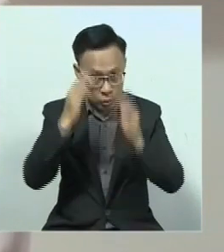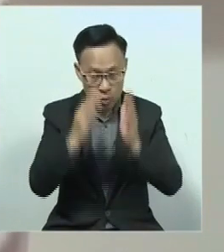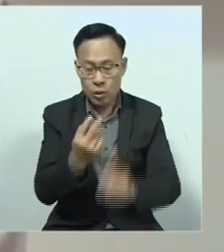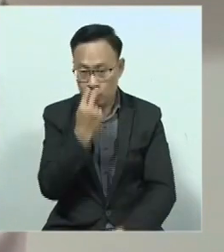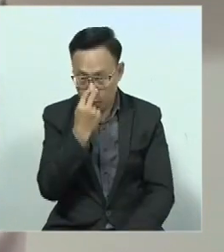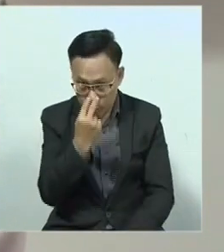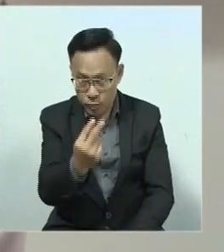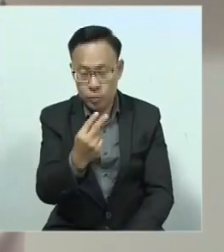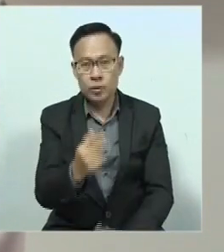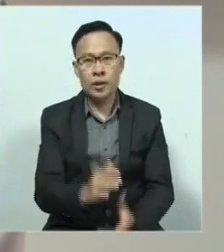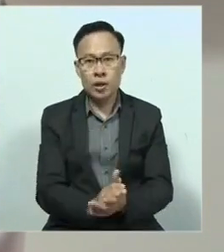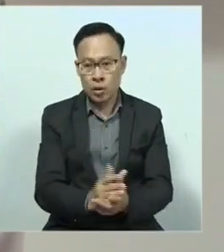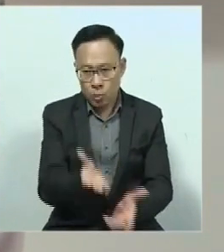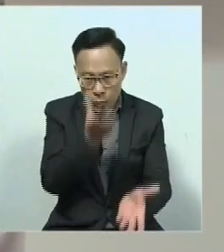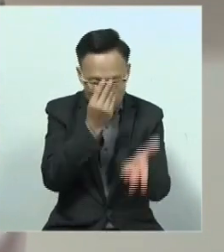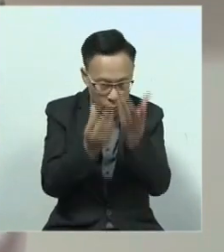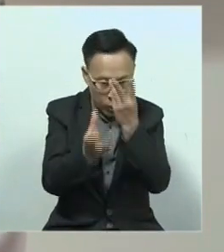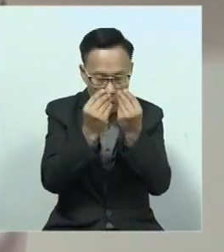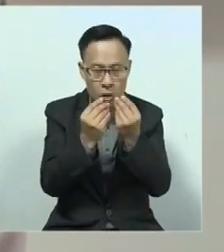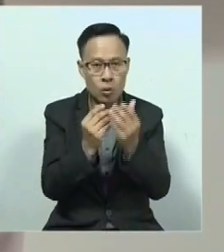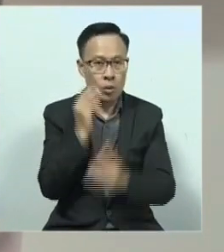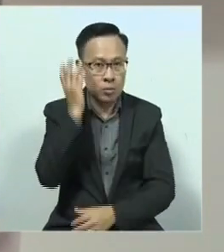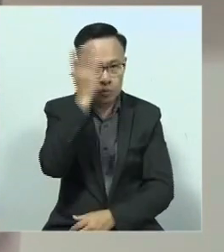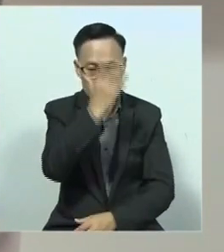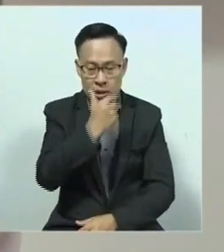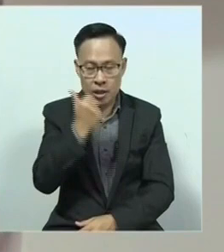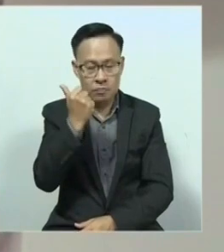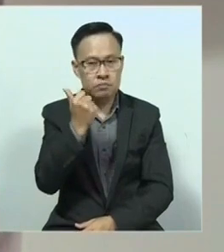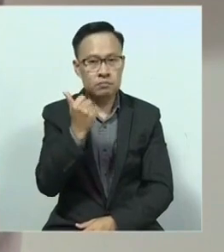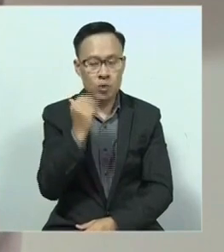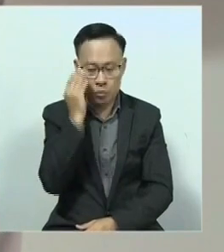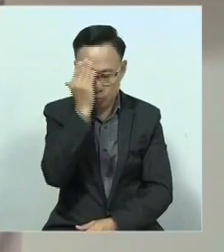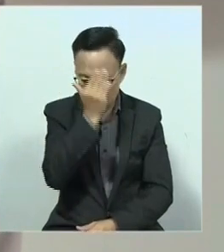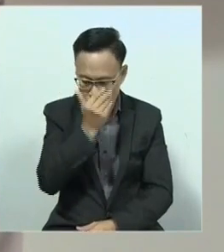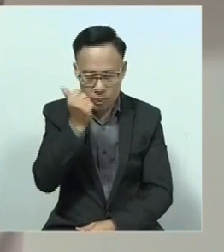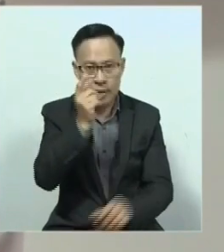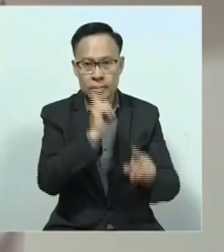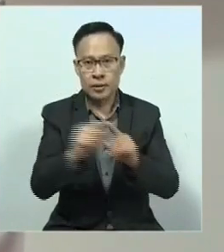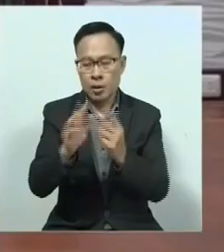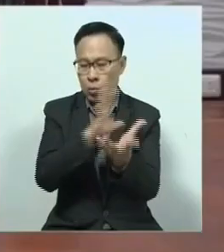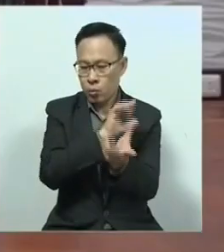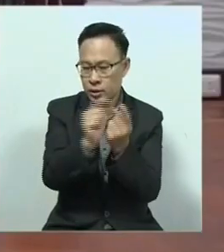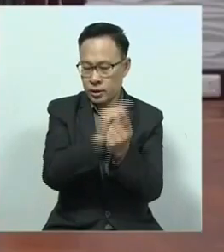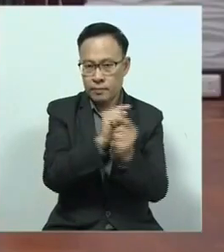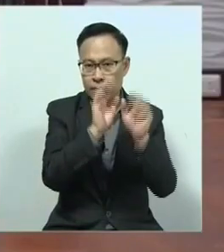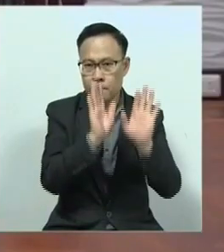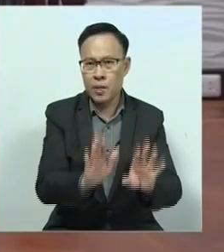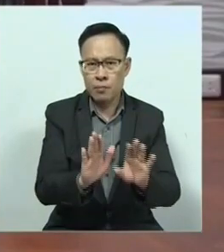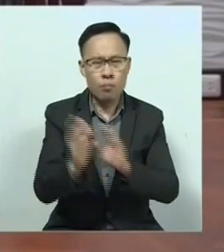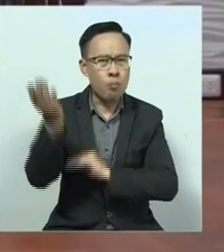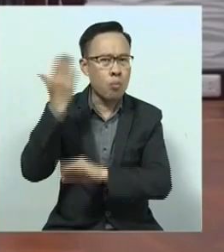กันชื่นชมพระบารมีชื่นชมความสวยงามชื่นชมอารยธรรมอันเก่าแก่ของประเทศไทย